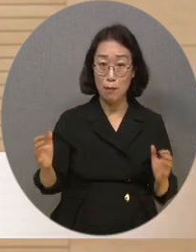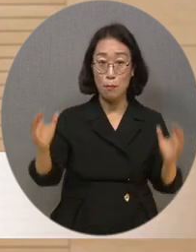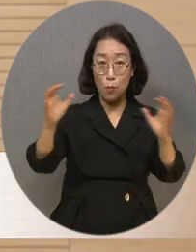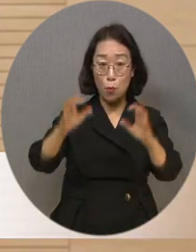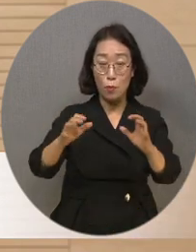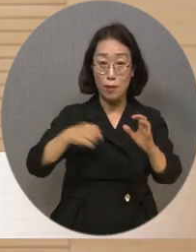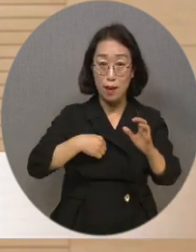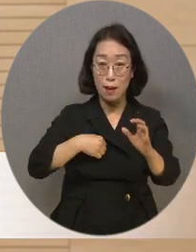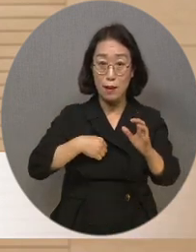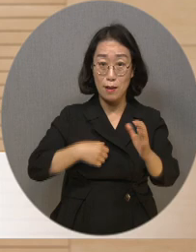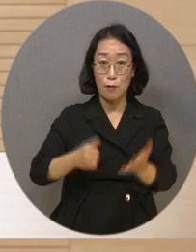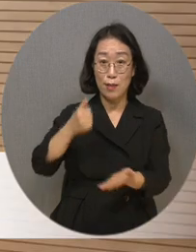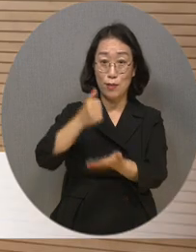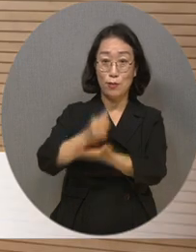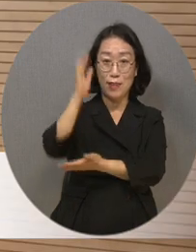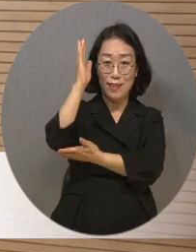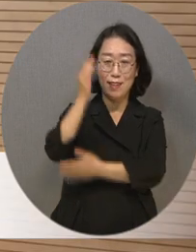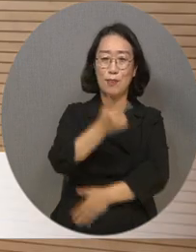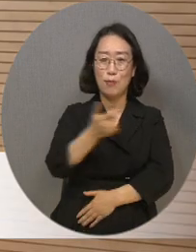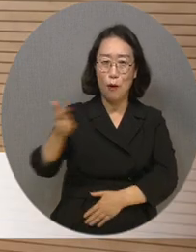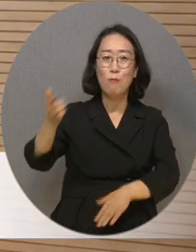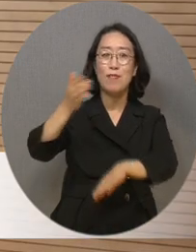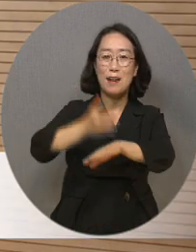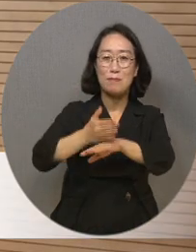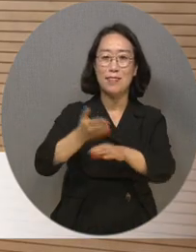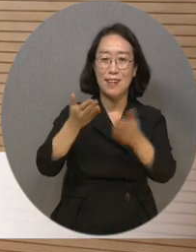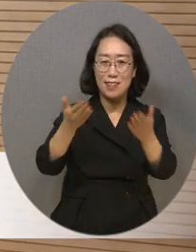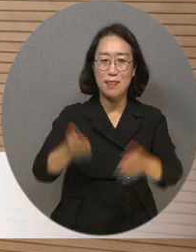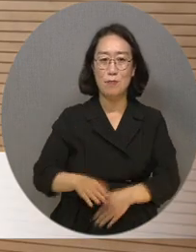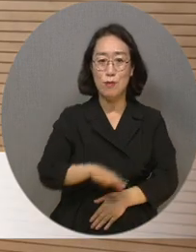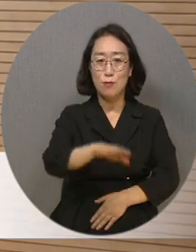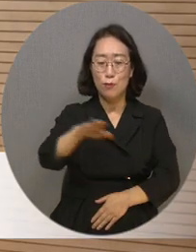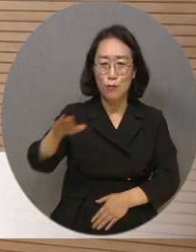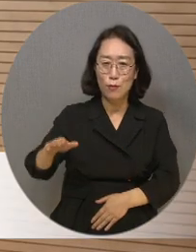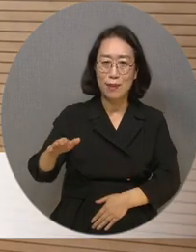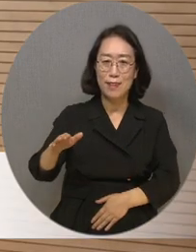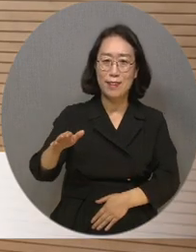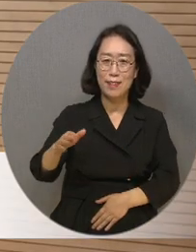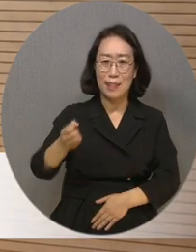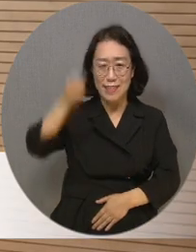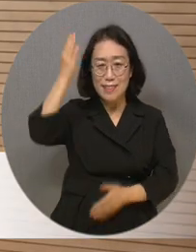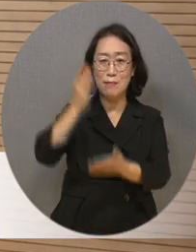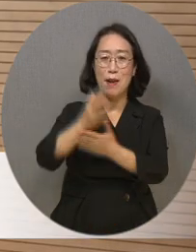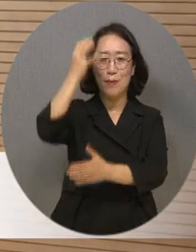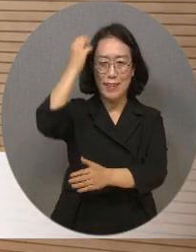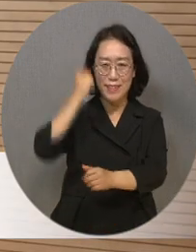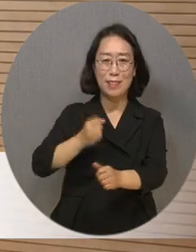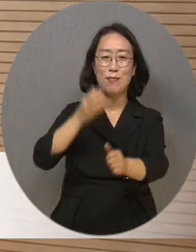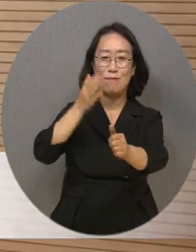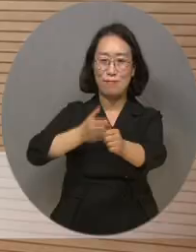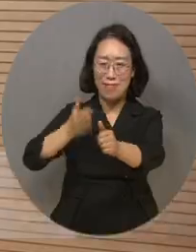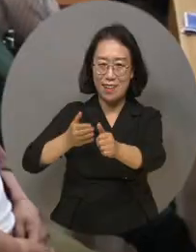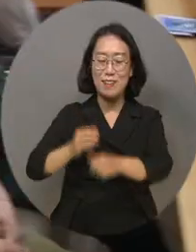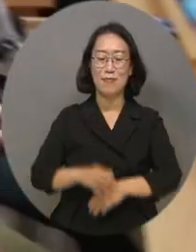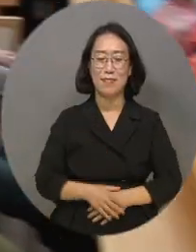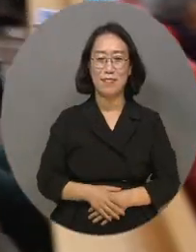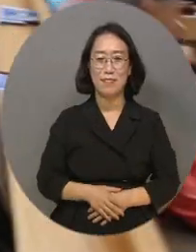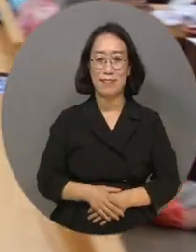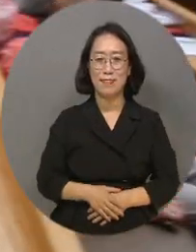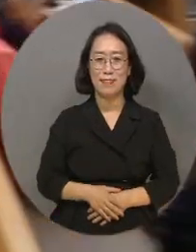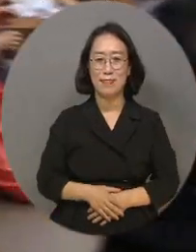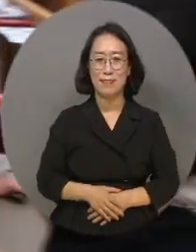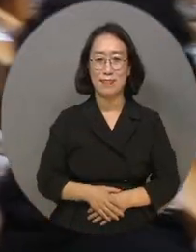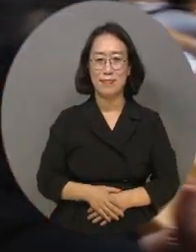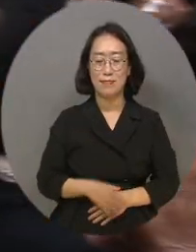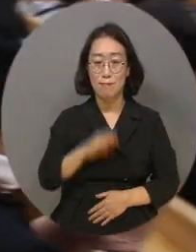이렇게 인사를 할수 있음에 너무 감사드립니다. 우리를 잊지 말고 기억해 줬으면 좋겠다는 말씀 드리고 싶습니다.